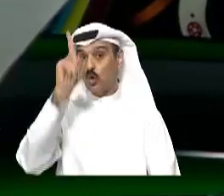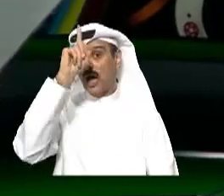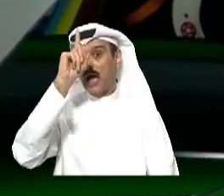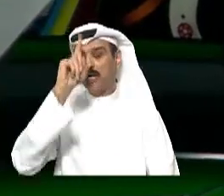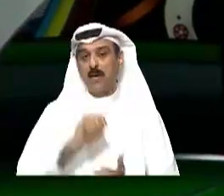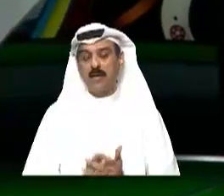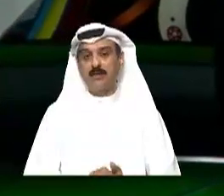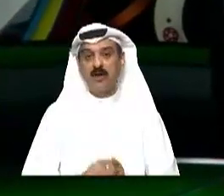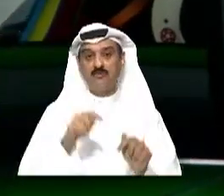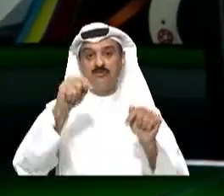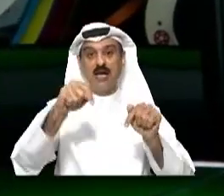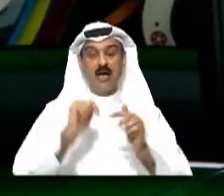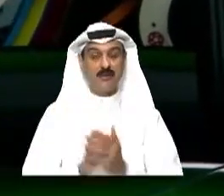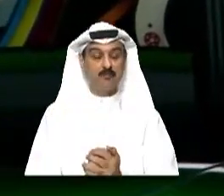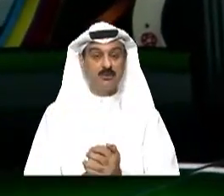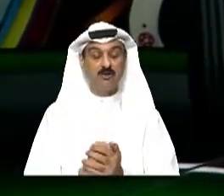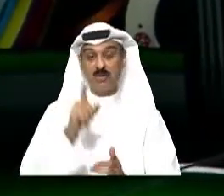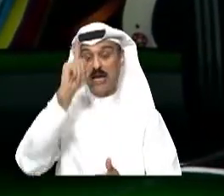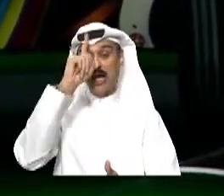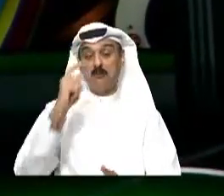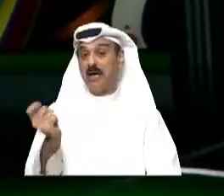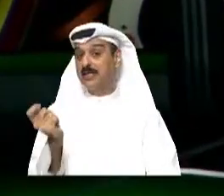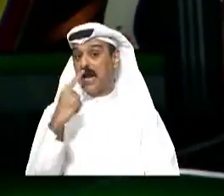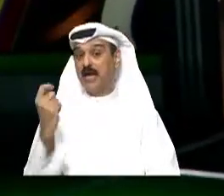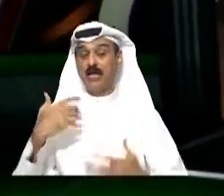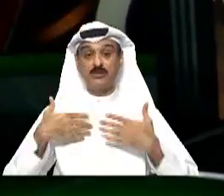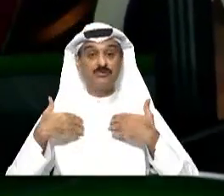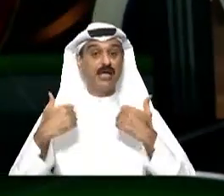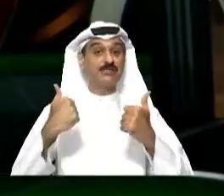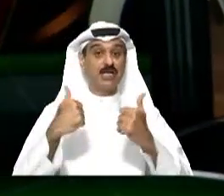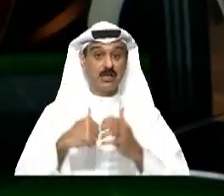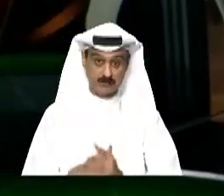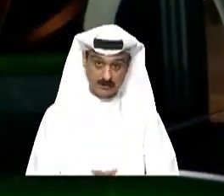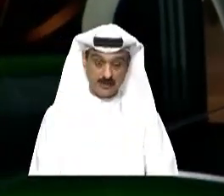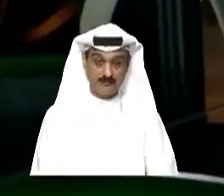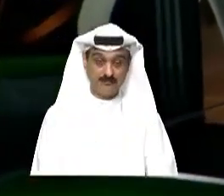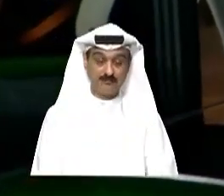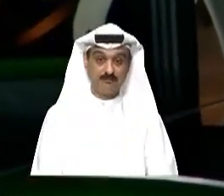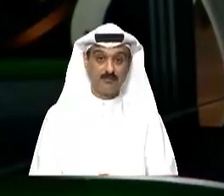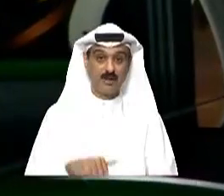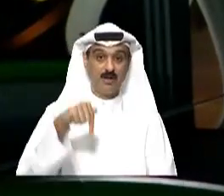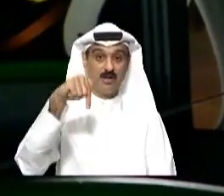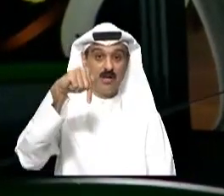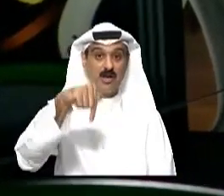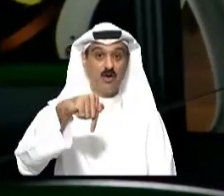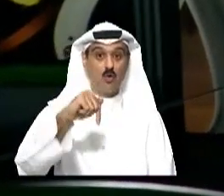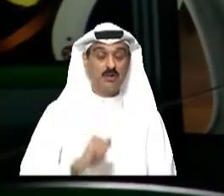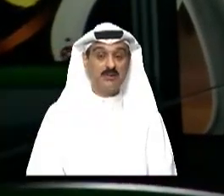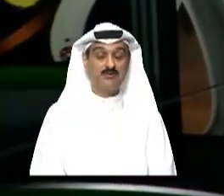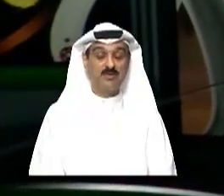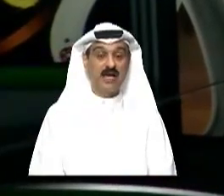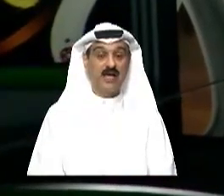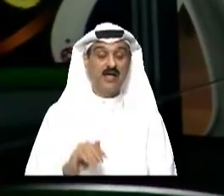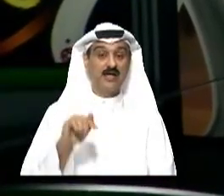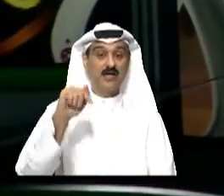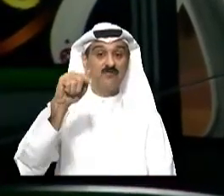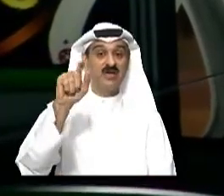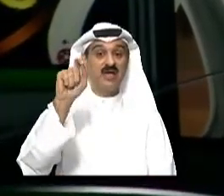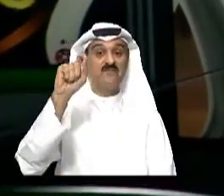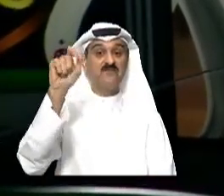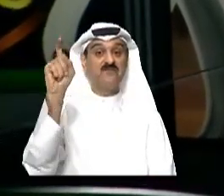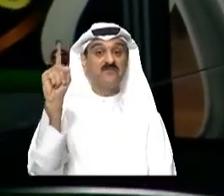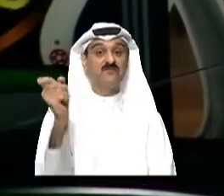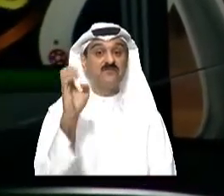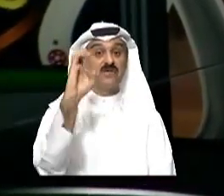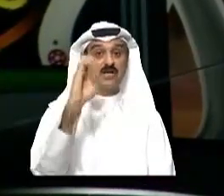كنا نتكلم تحت الهواء، يتلقى العلاج. الفرج طبعا سليمان الفرج أيضا إصابة، ولكن كان المنتخب